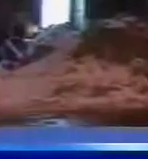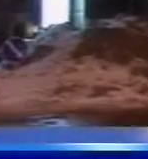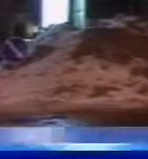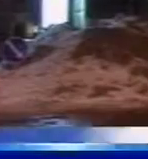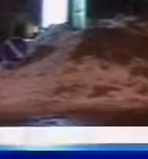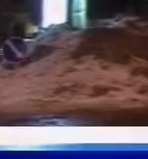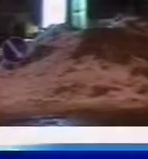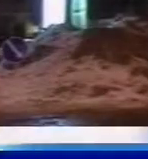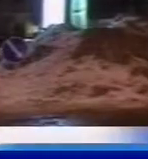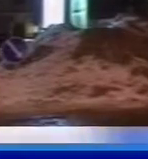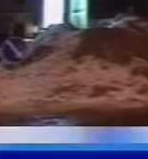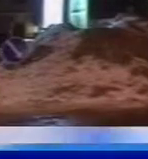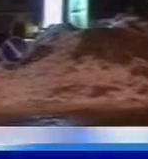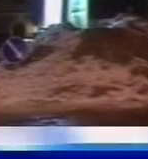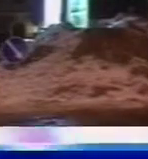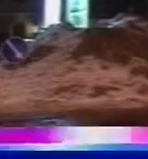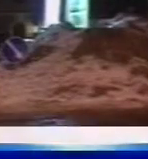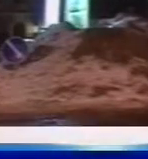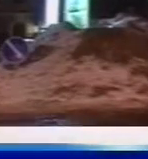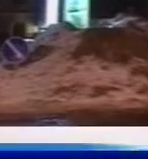МУЗЫКАЛЬНАЯ ЗАСТАВКА